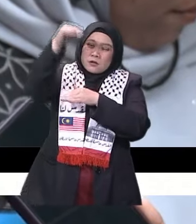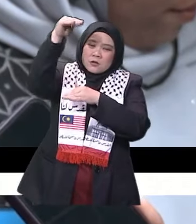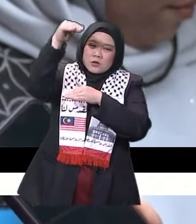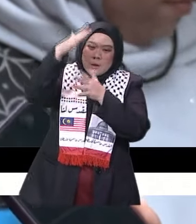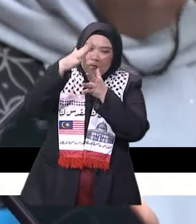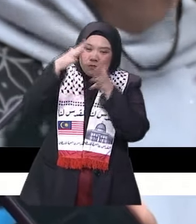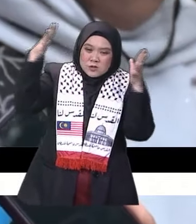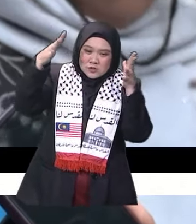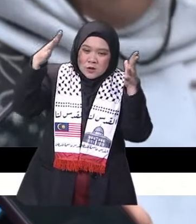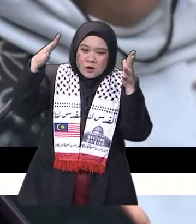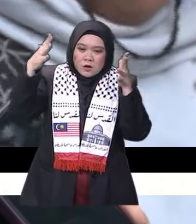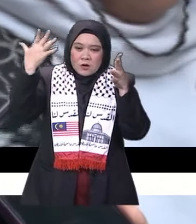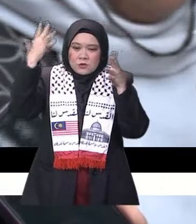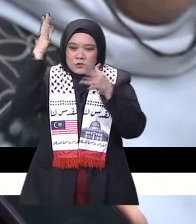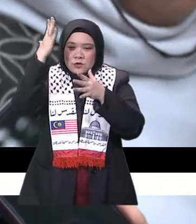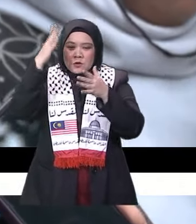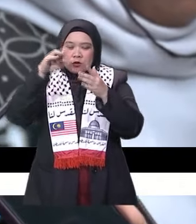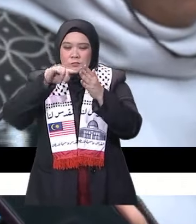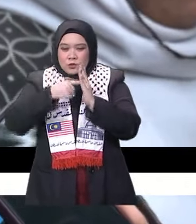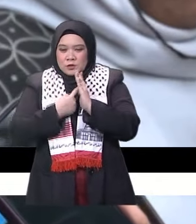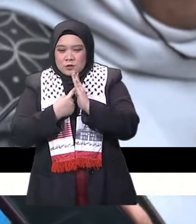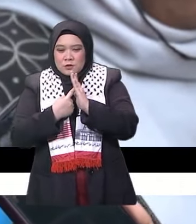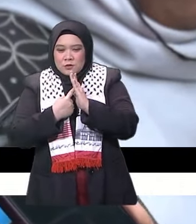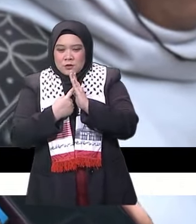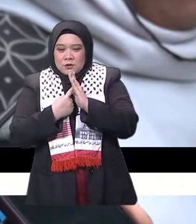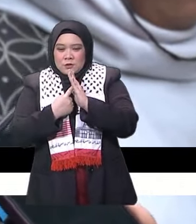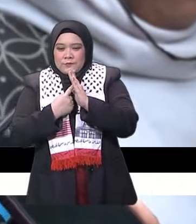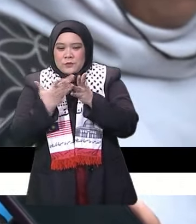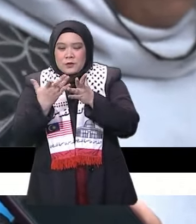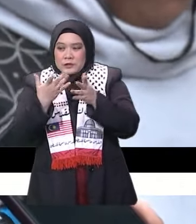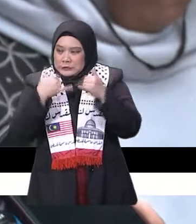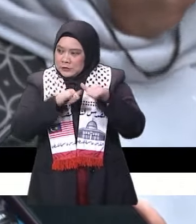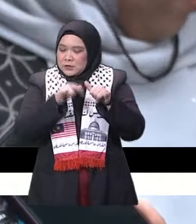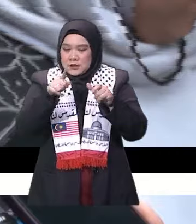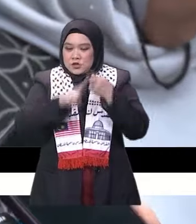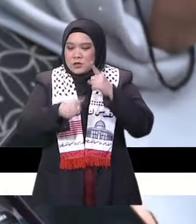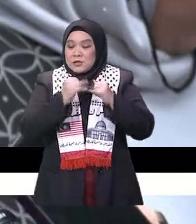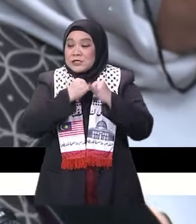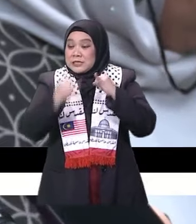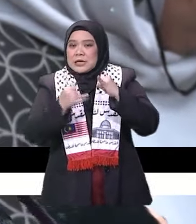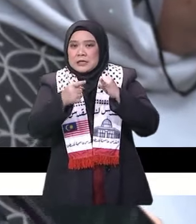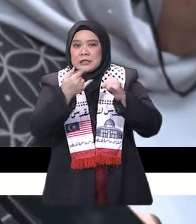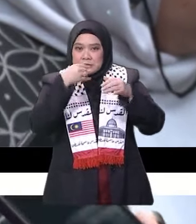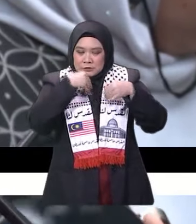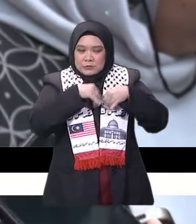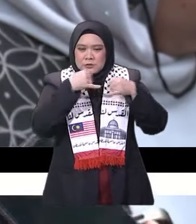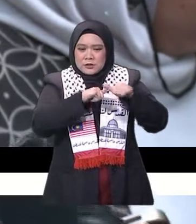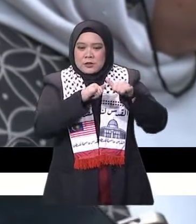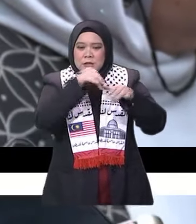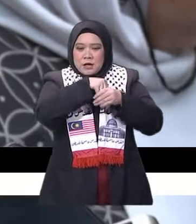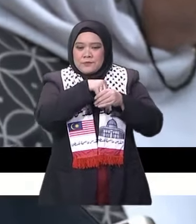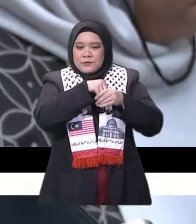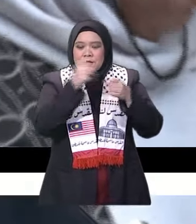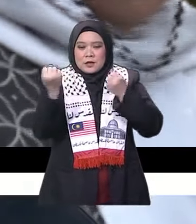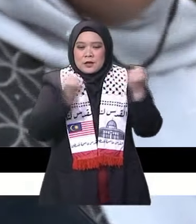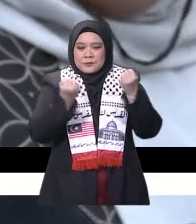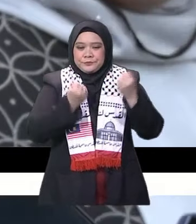dah dah turun masa tu she was still in the car dan dia dia